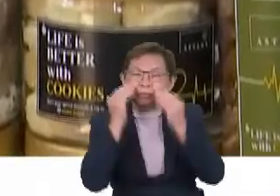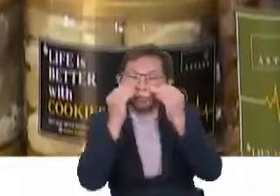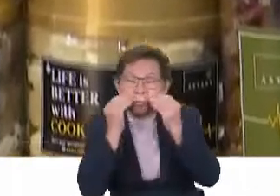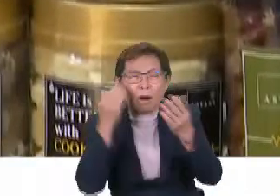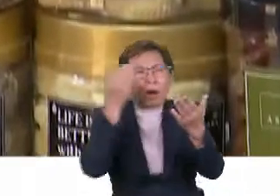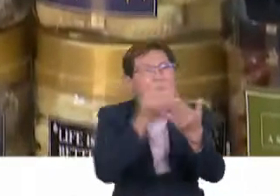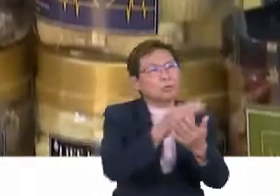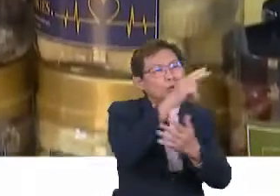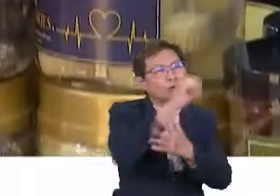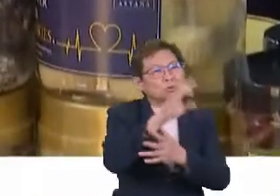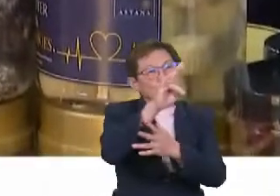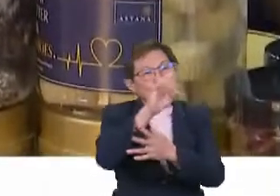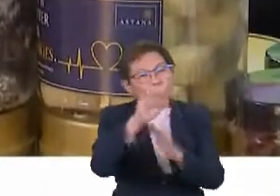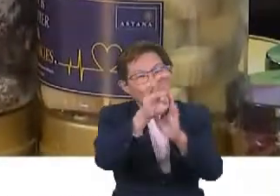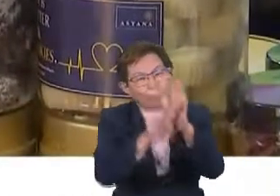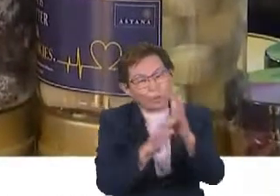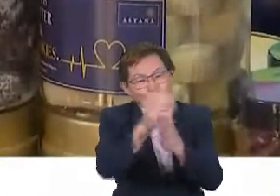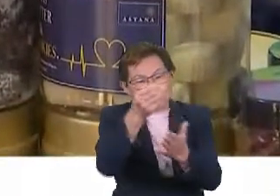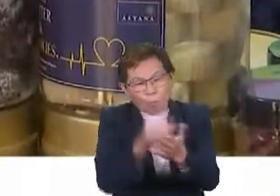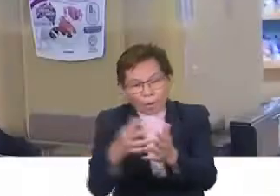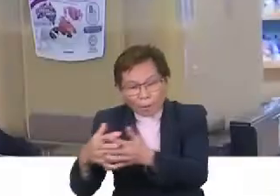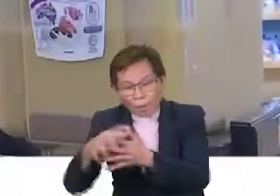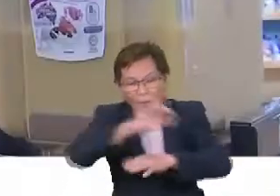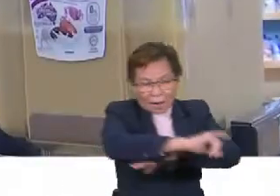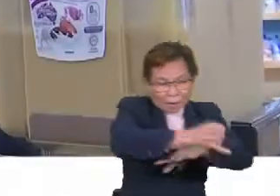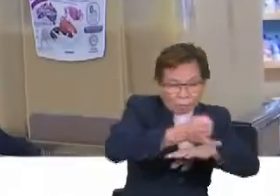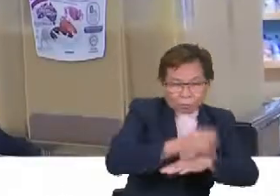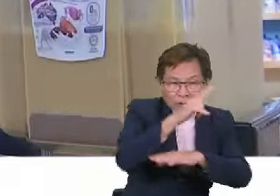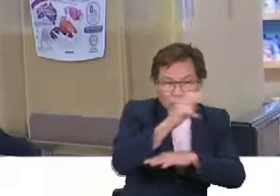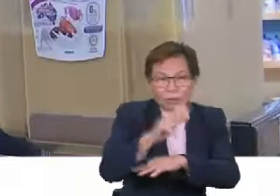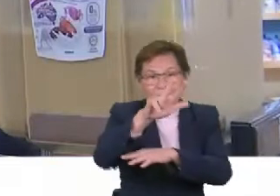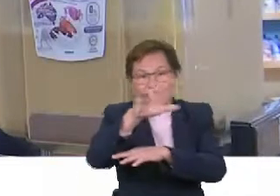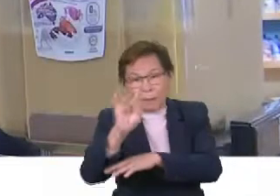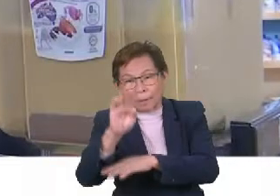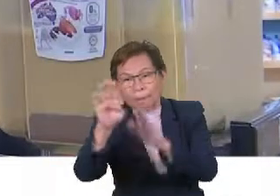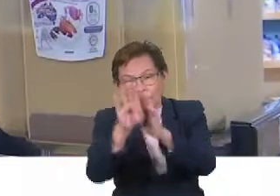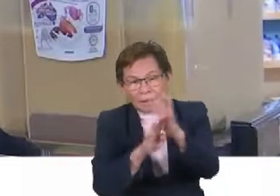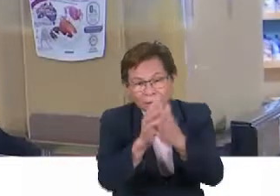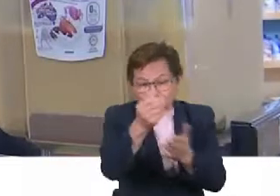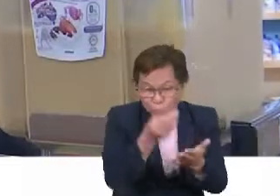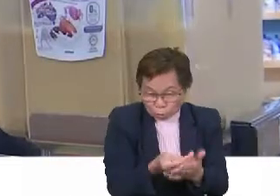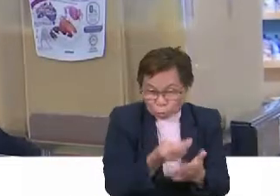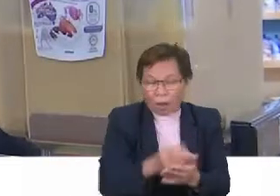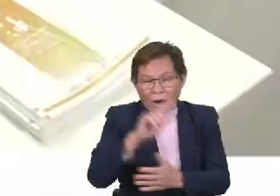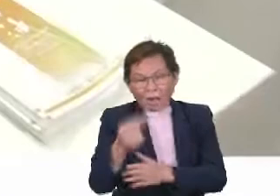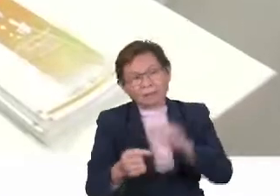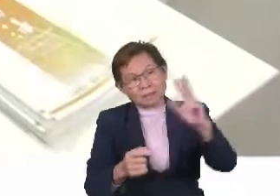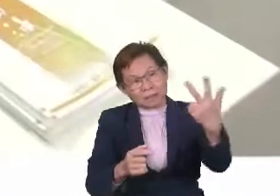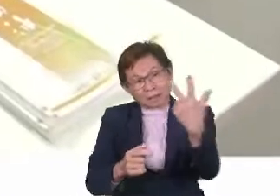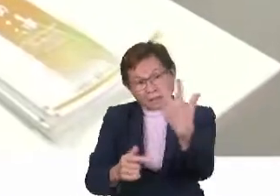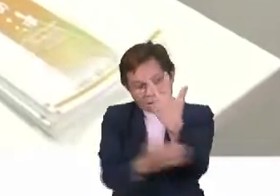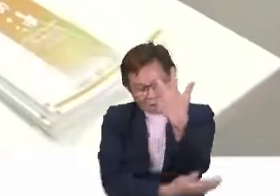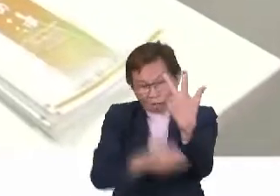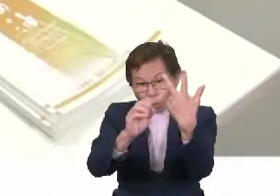275 billion dollar Amerika mana kali import berjumlah 338 di londola dan hanya 3 negara